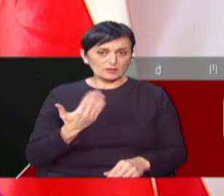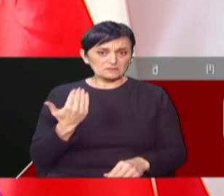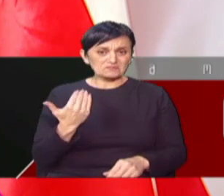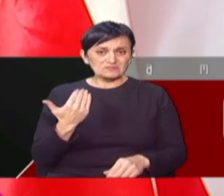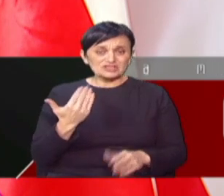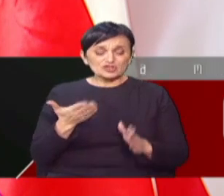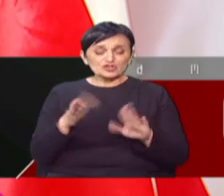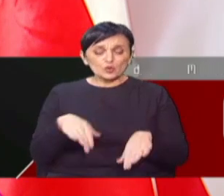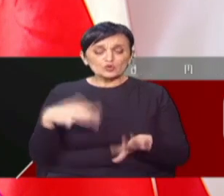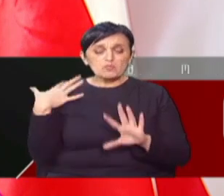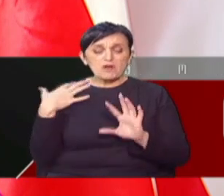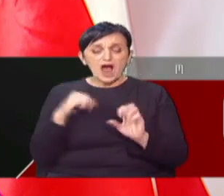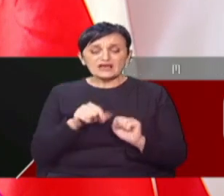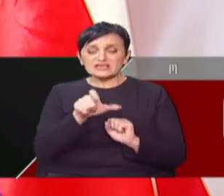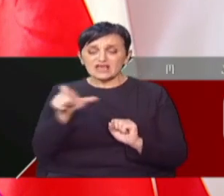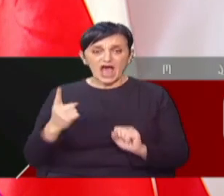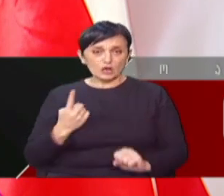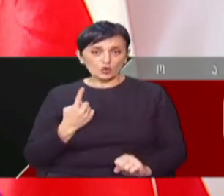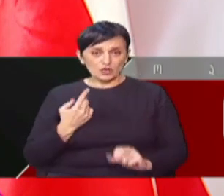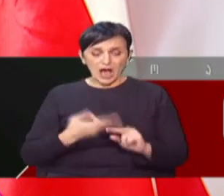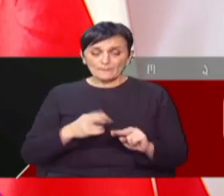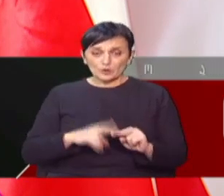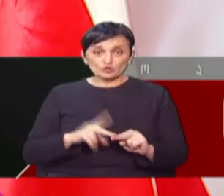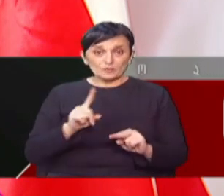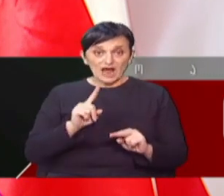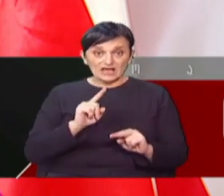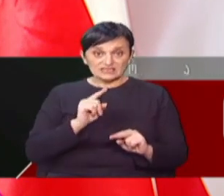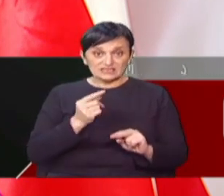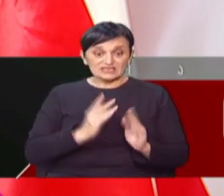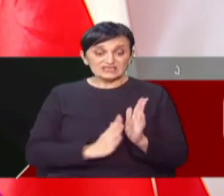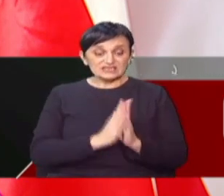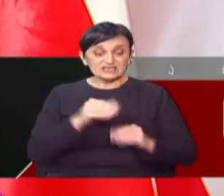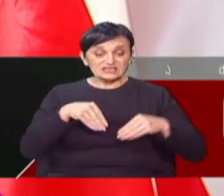თუნდაც მისი შემორჩენილი მხარდამჭერები ელოდებიან ამიტომ რაც დათესეს იმას იმკია